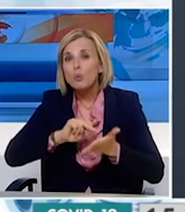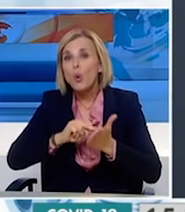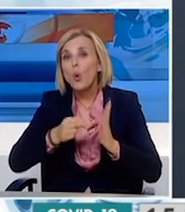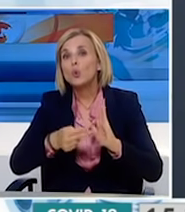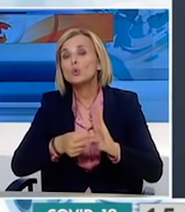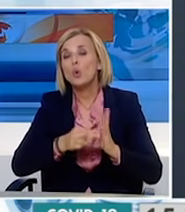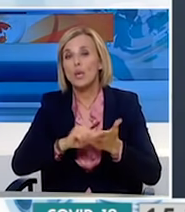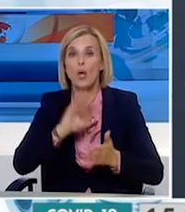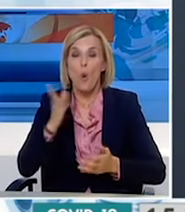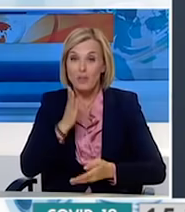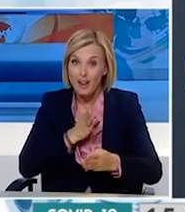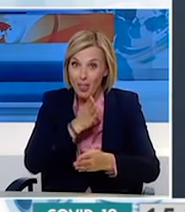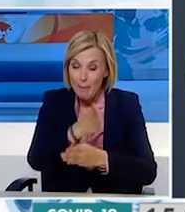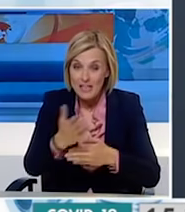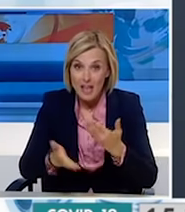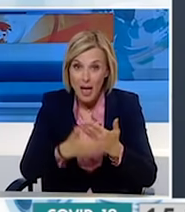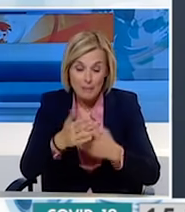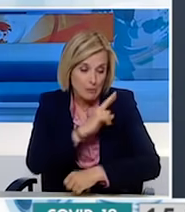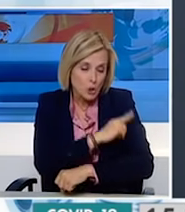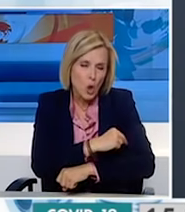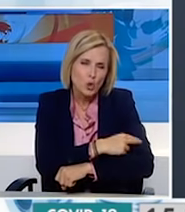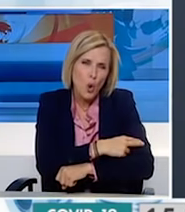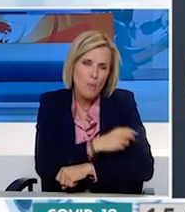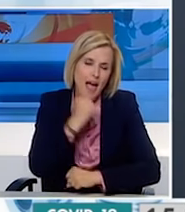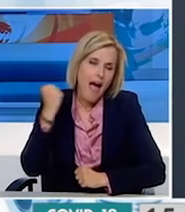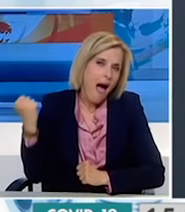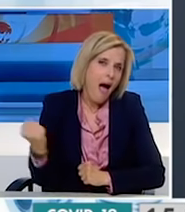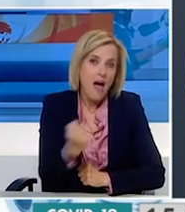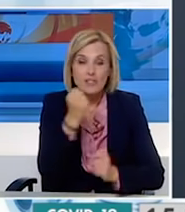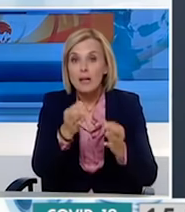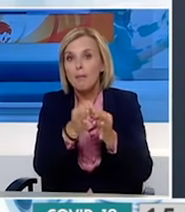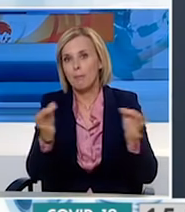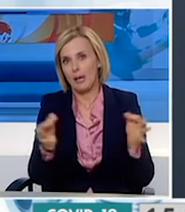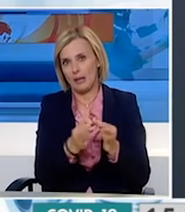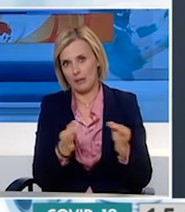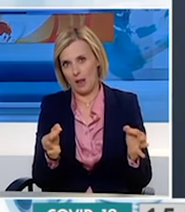Είναι αναμενόμενο με τέτοια κυκλοφορία του ιού στον κόσμο. Παρά το γεγονός